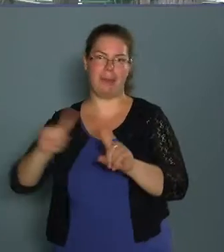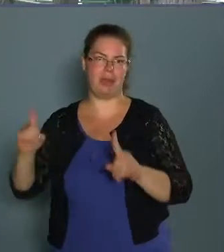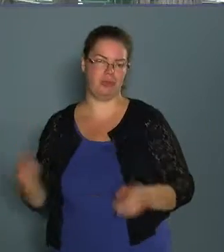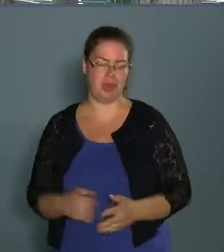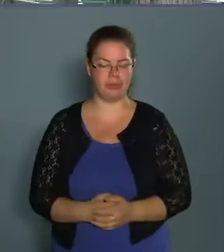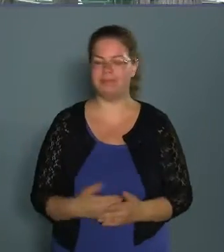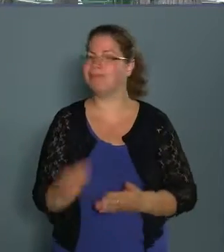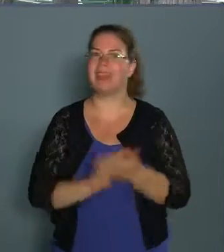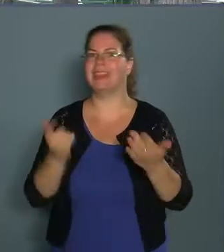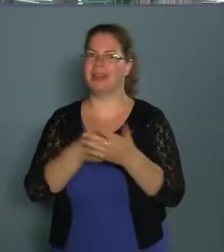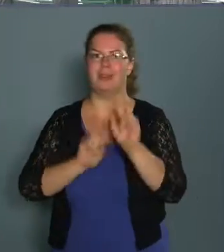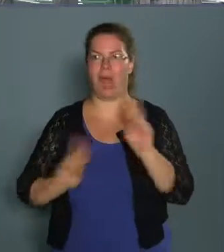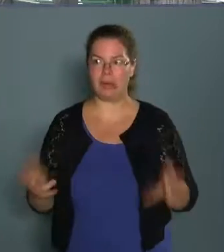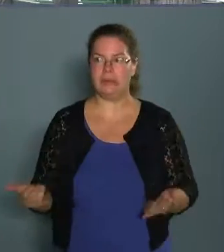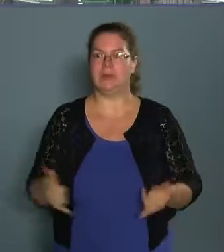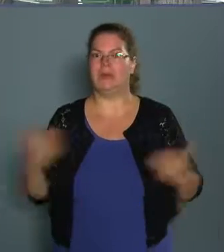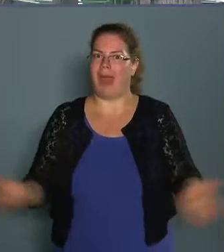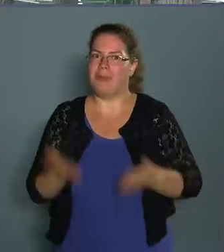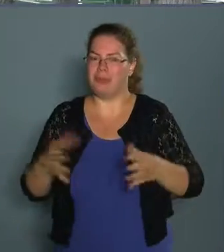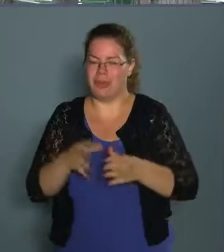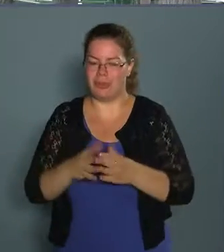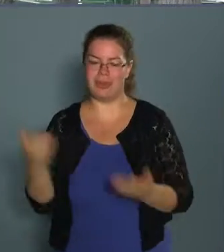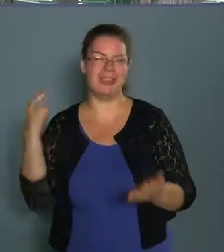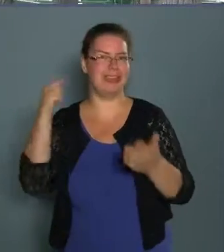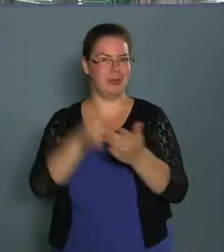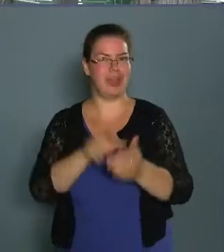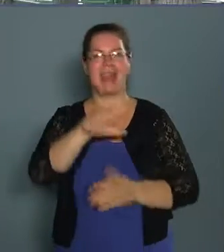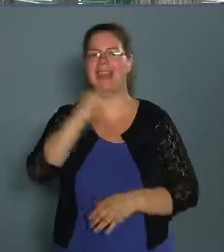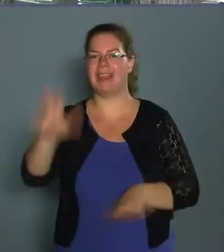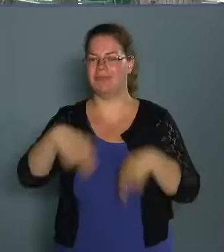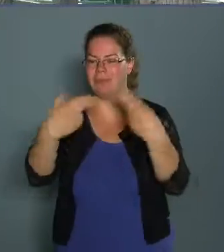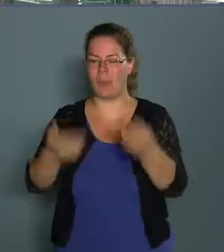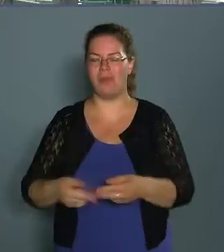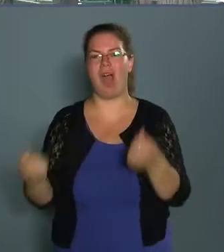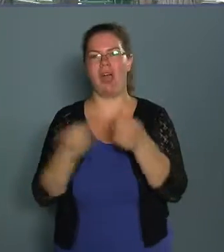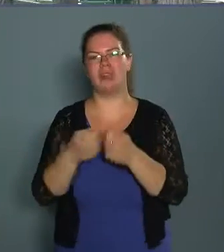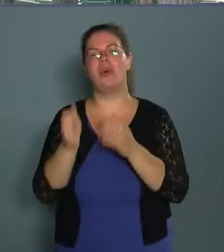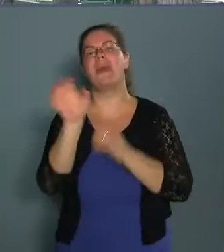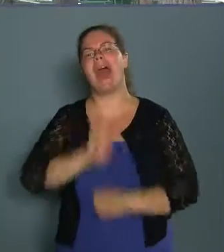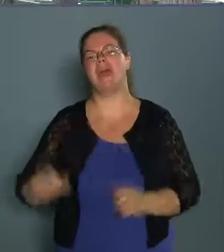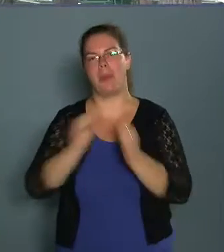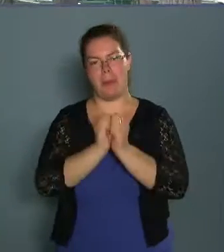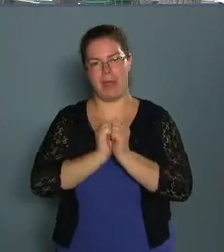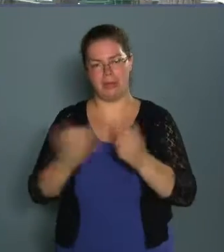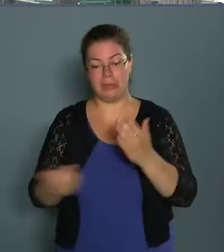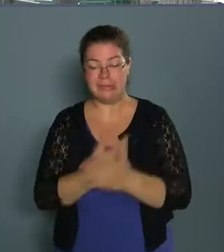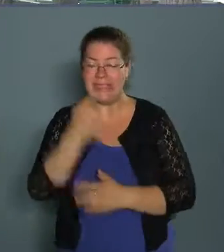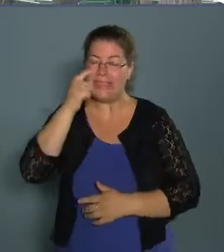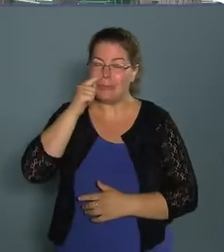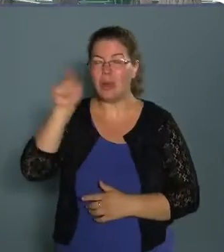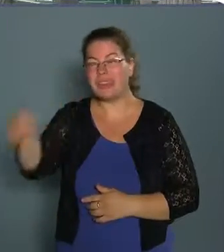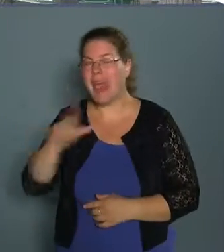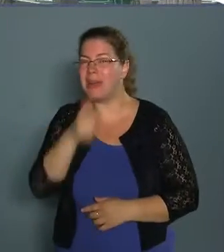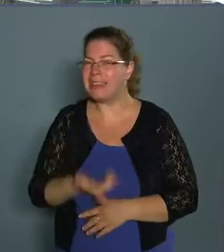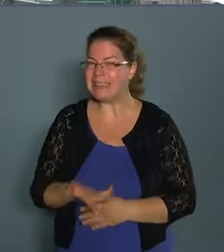jövőt tekintve? Nagyon felbuzdult a csapat, úgyhogy kitűzte a 2 év múlva a Klub Európa bajnokságot ismét, bár Moszkvában lesz,